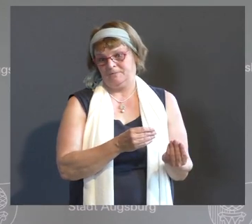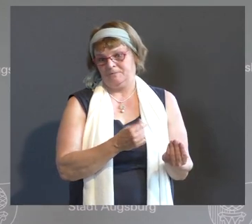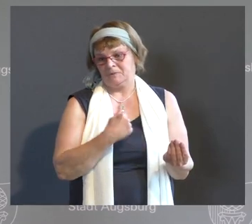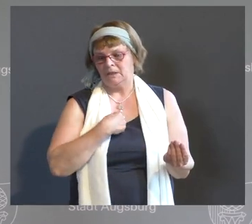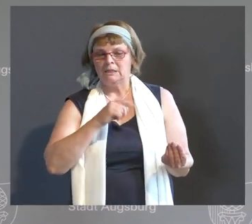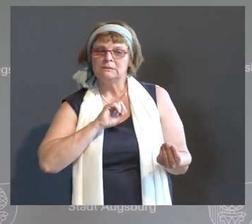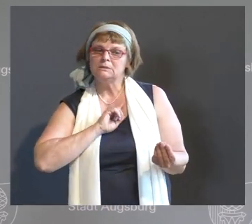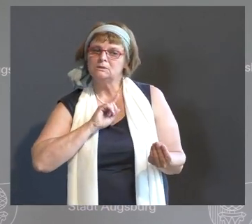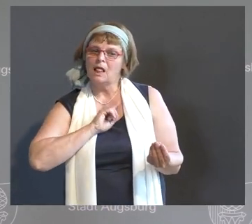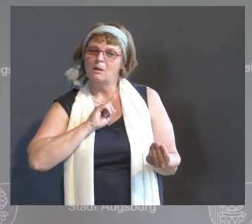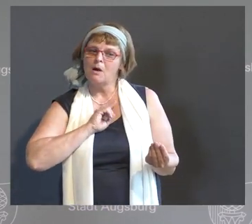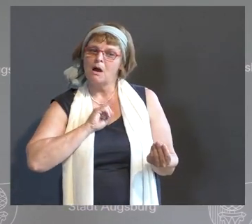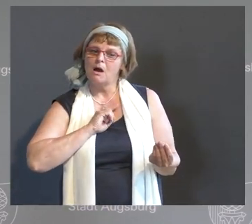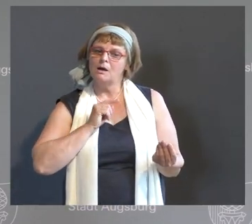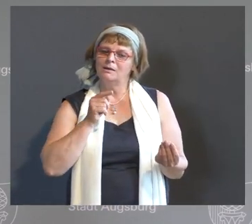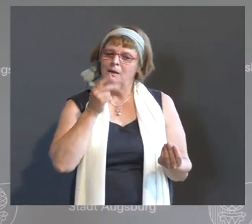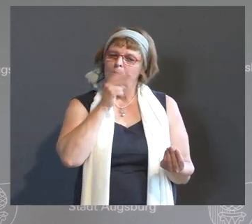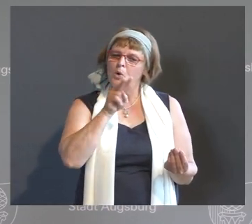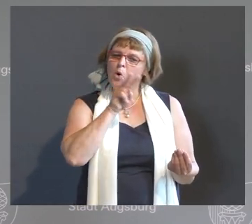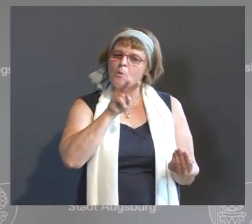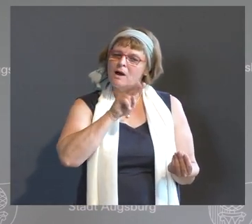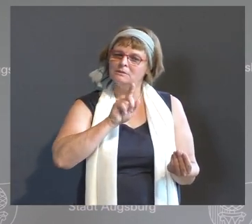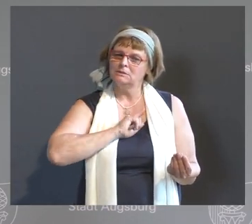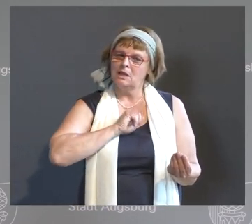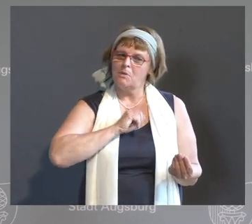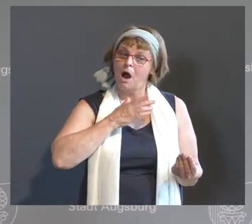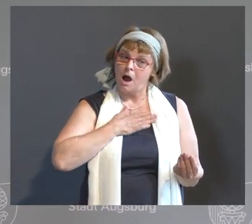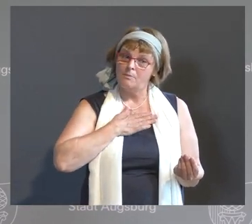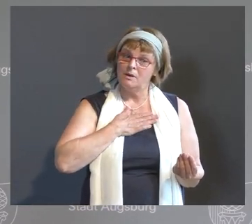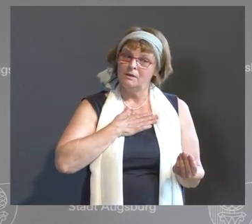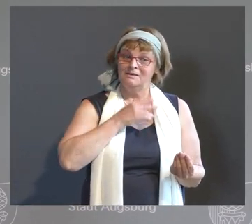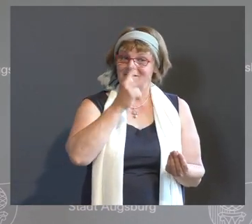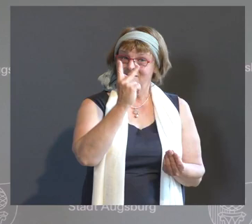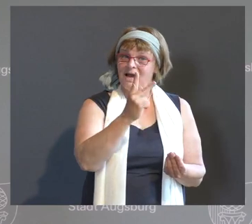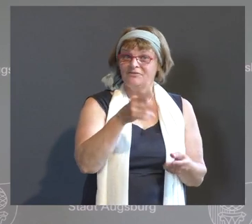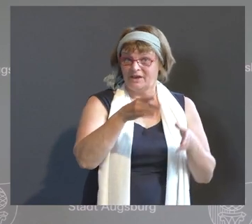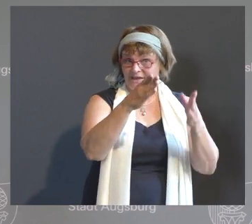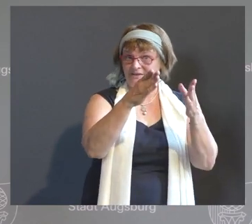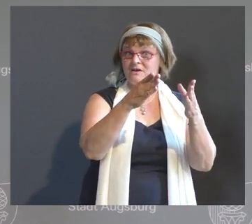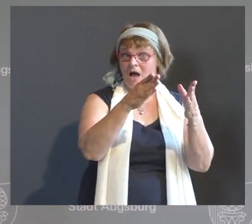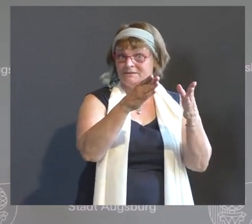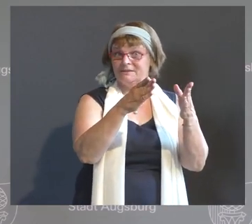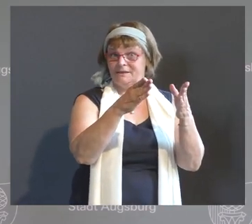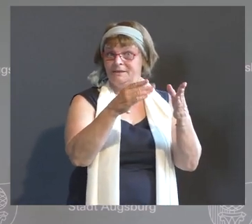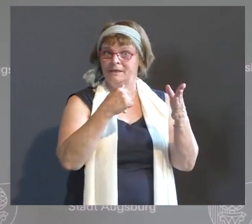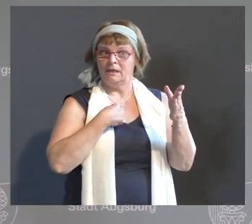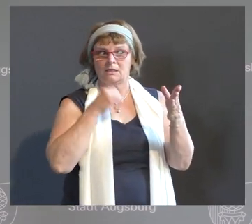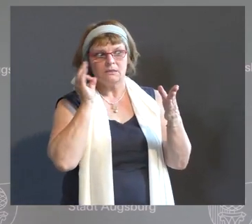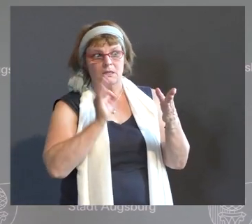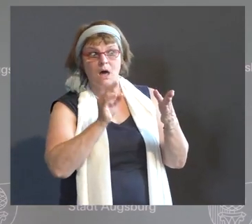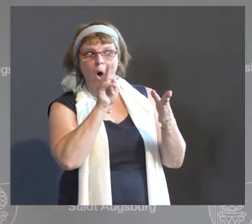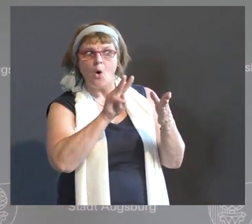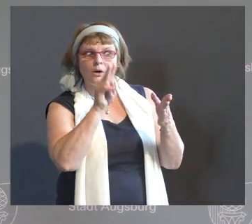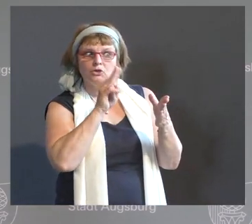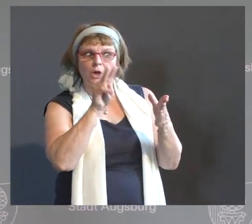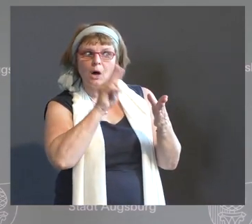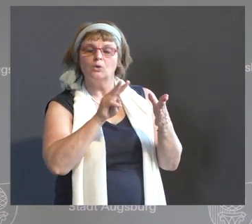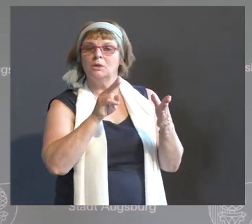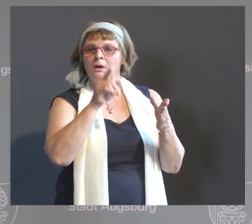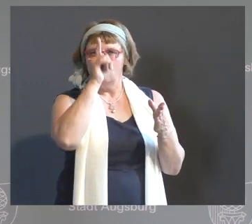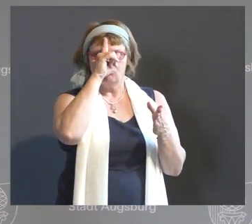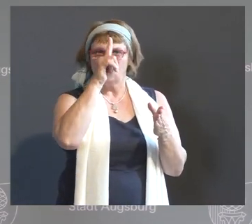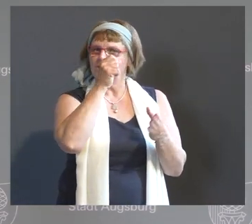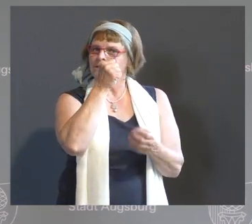Maximilianstraße, dann auch aus der Katharinengasse. Das Vorgehen der Polizei war völlig richtig. Der Herr Schaumeier und ich haben uns dann auch abends kurz vor der Räumung noch kurz